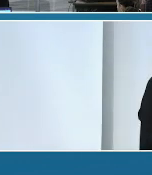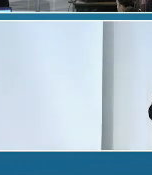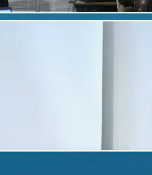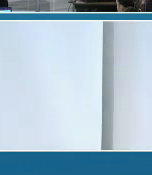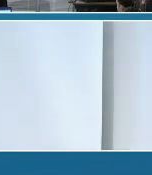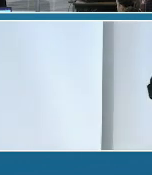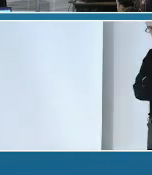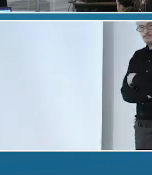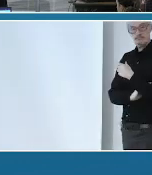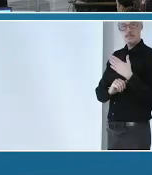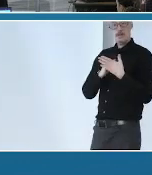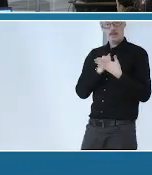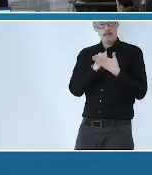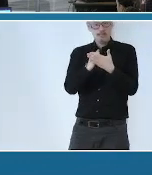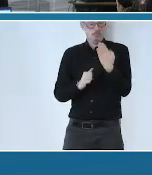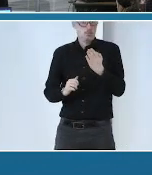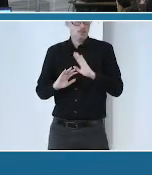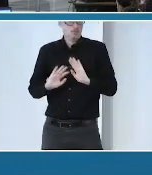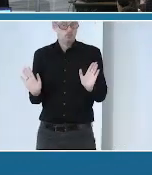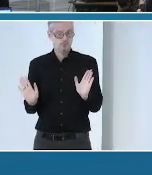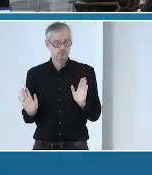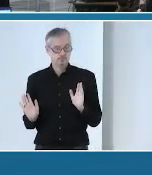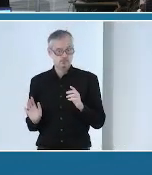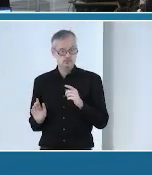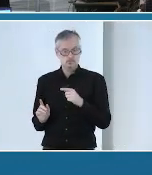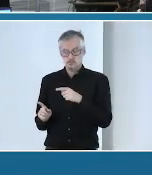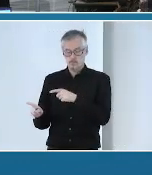il ne va pas... Comment dire? Il ne va pas...